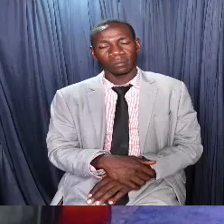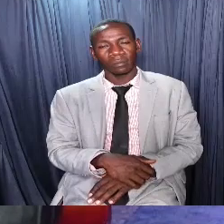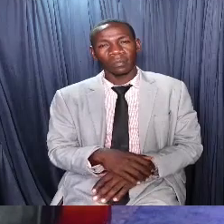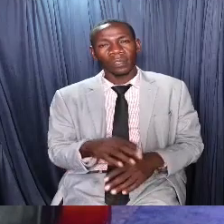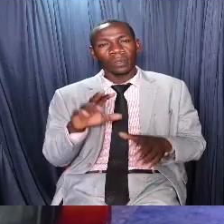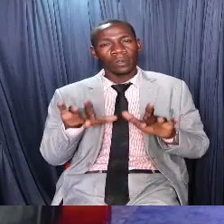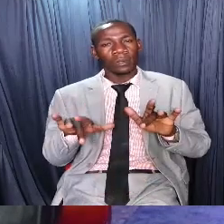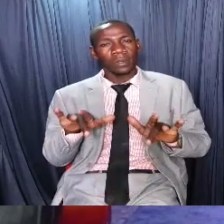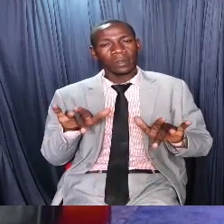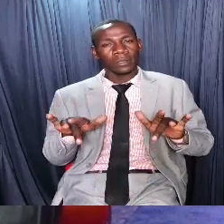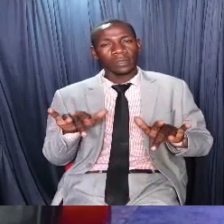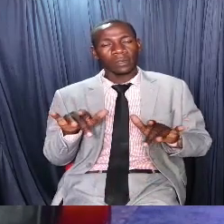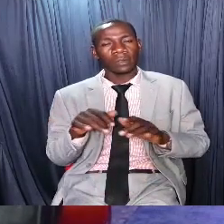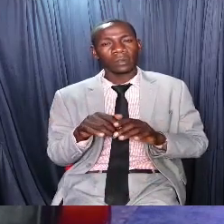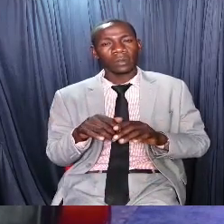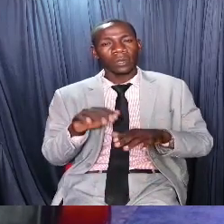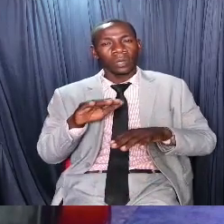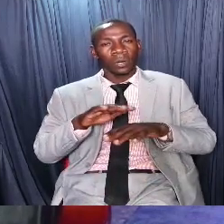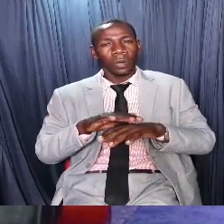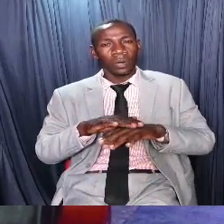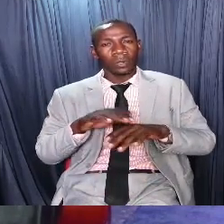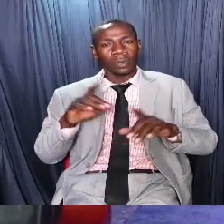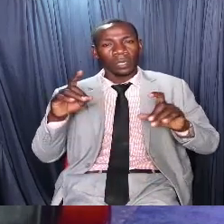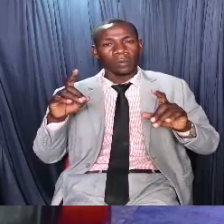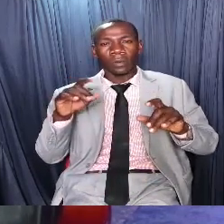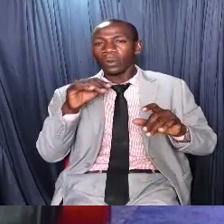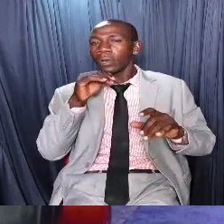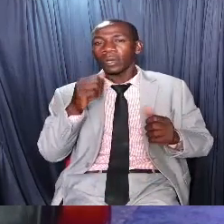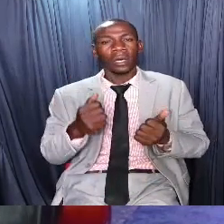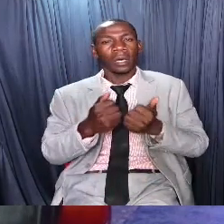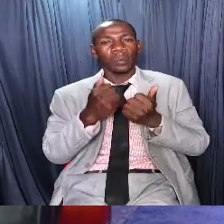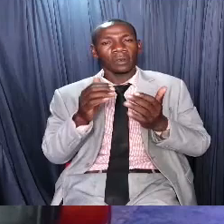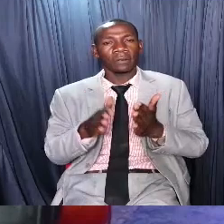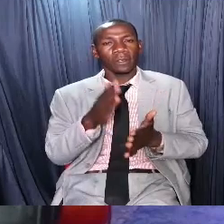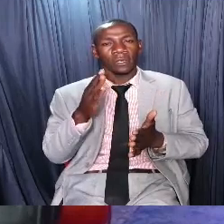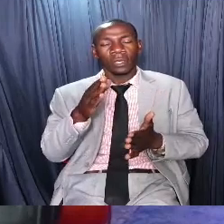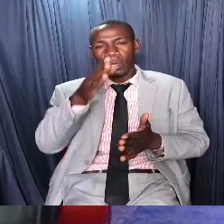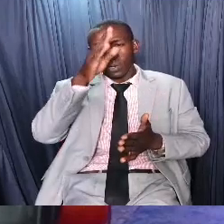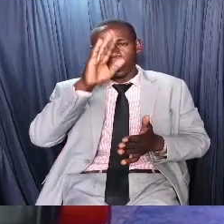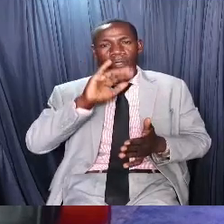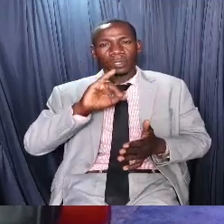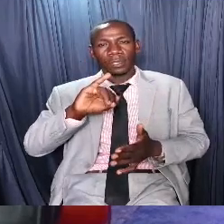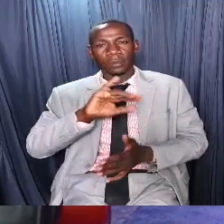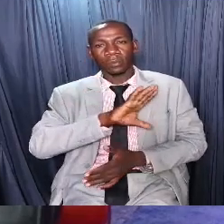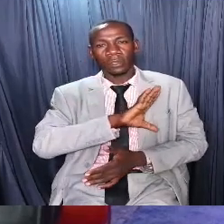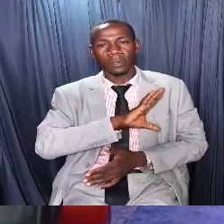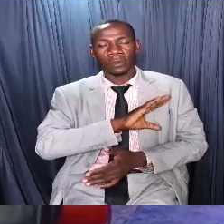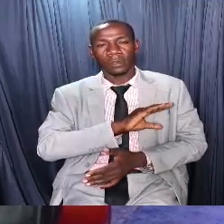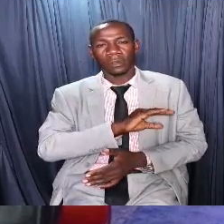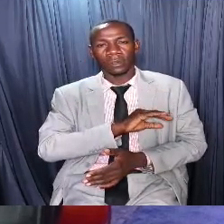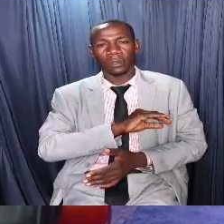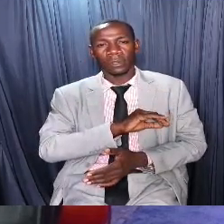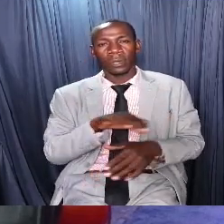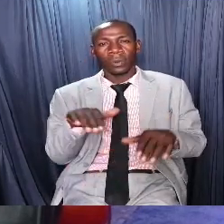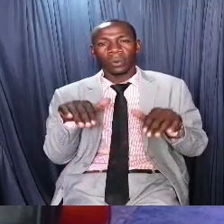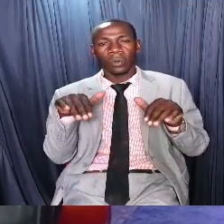Hukumu, condemnation, juu ya tendo baya haitekelezi haraka. Upon an evil act is not executed. Maana Mungu ni mvumilivu. Because God is so persevering.